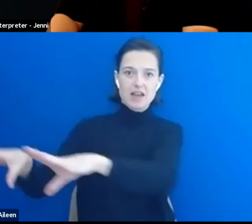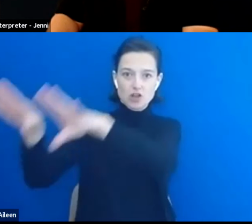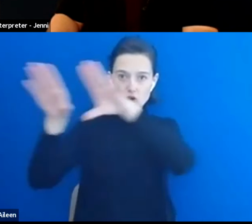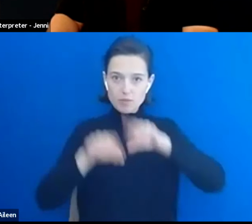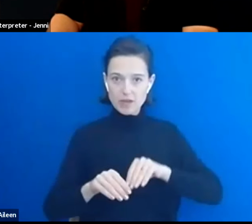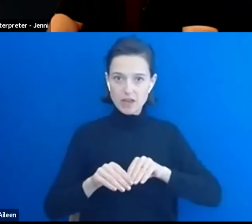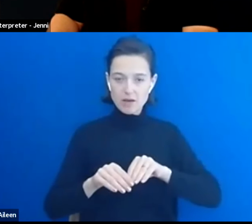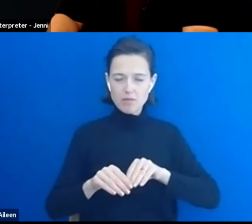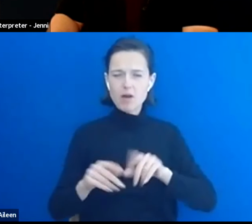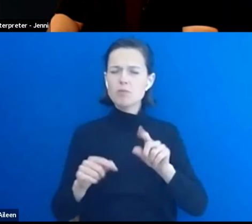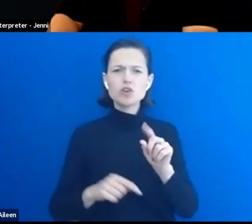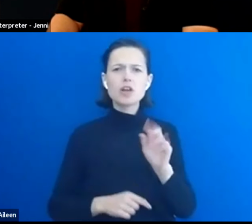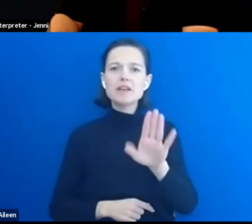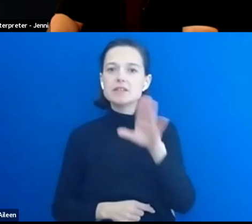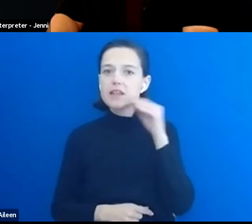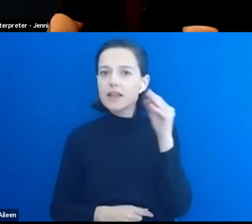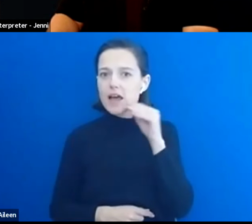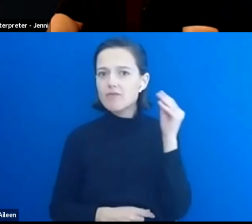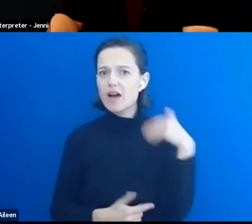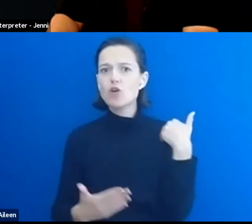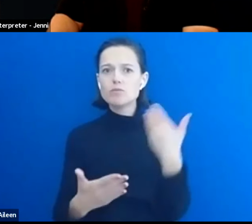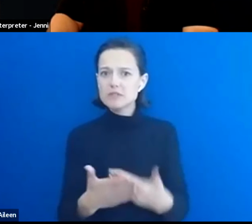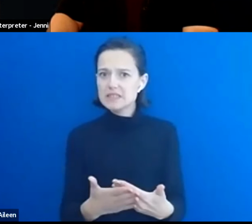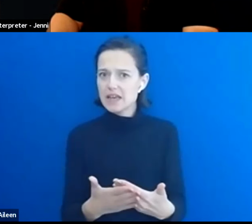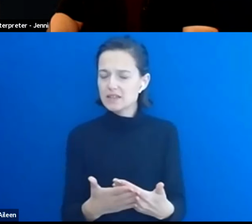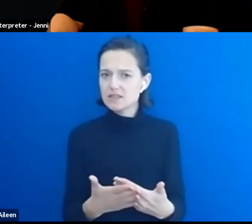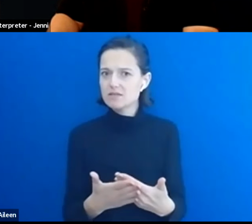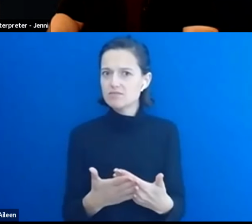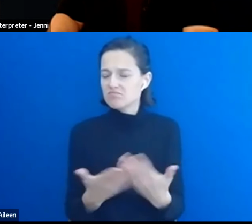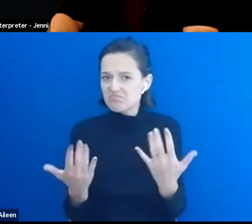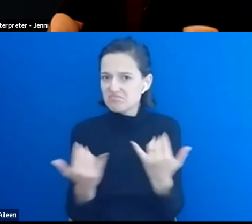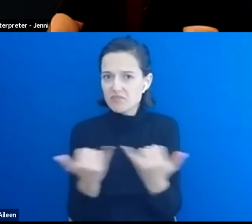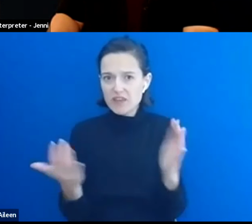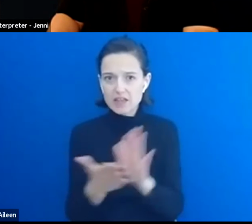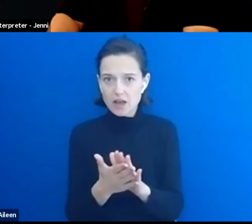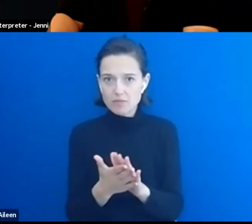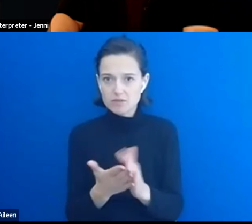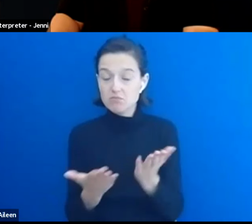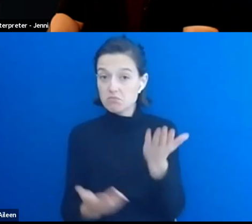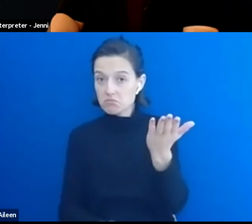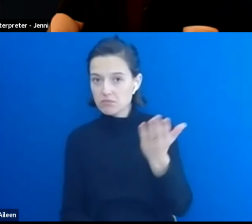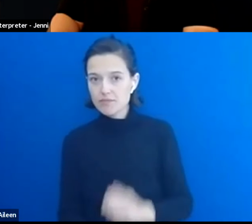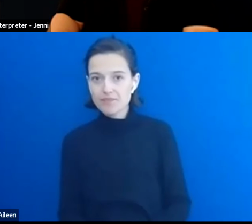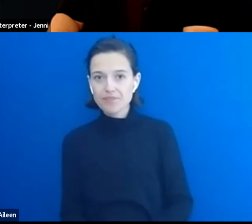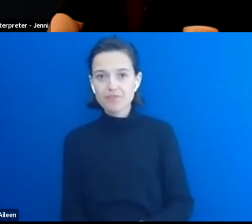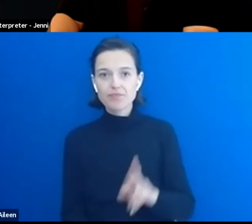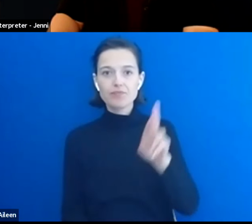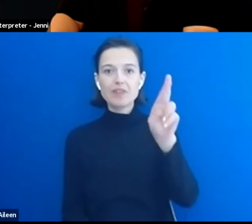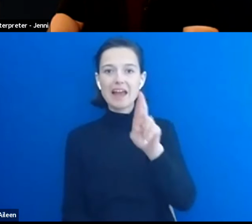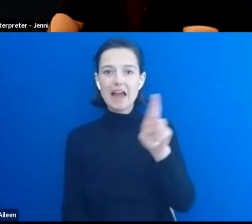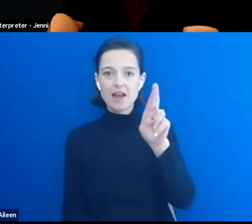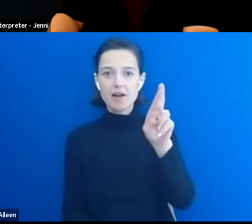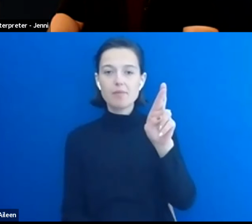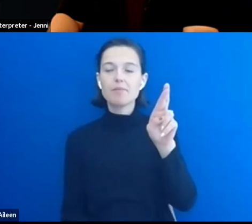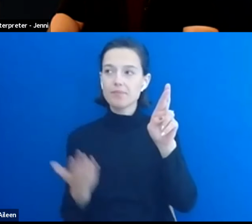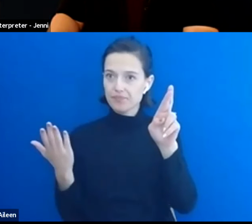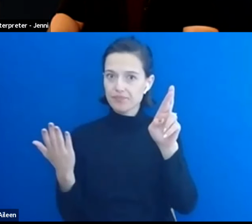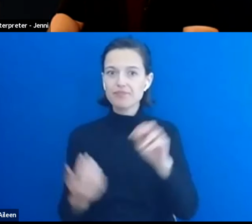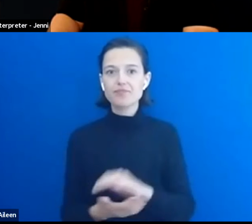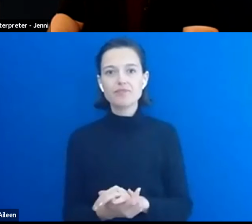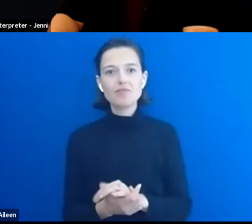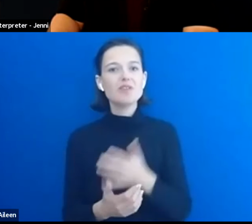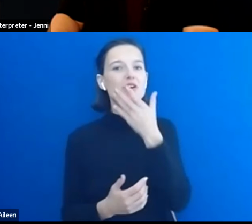vorstellen? Was sind deine Erfahrungen auf diesem Gebiet? Also ja. Danke vielmals, Markus. Es war ein sehr schönes Zitat,